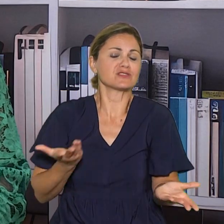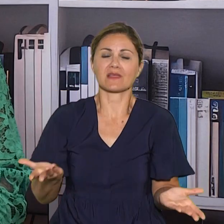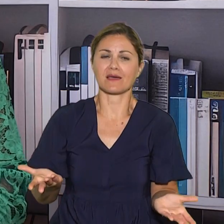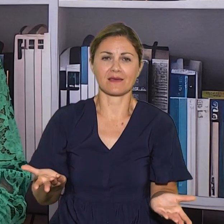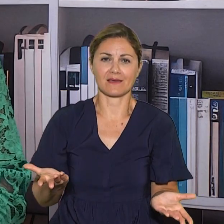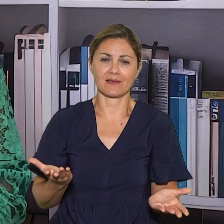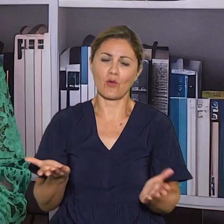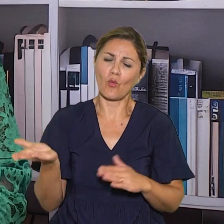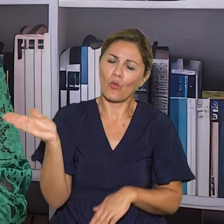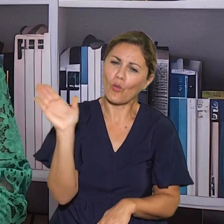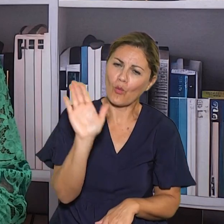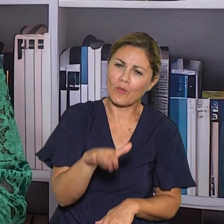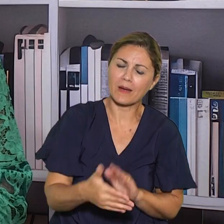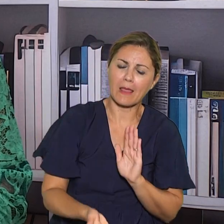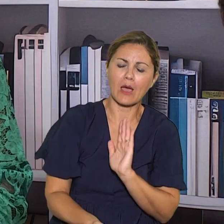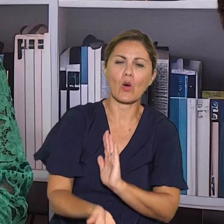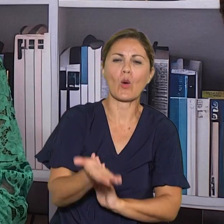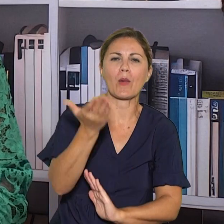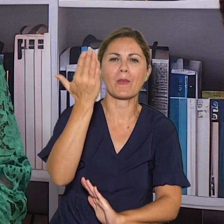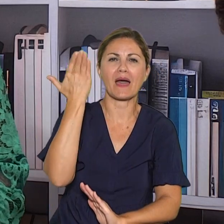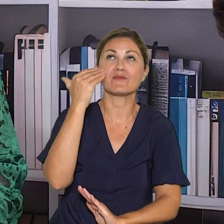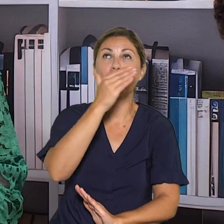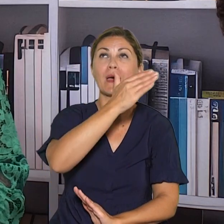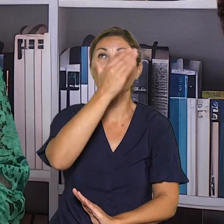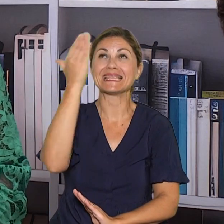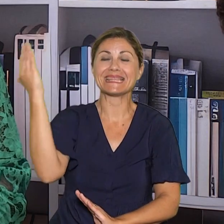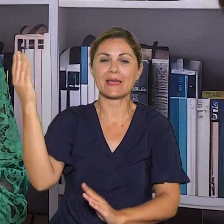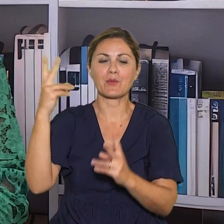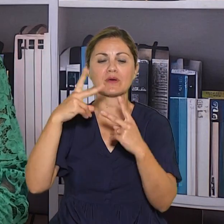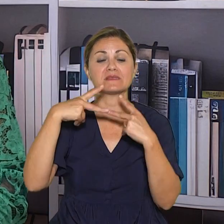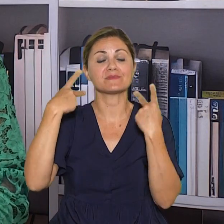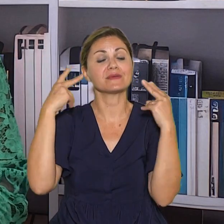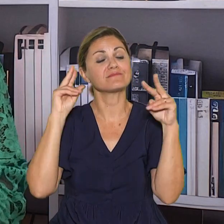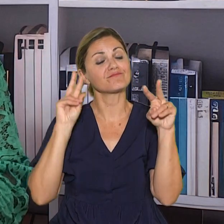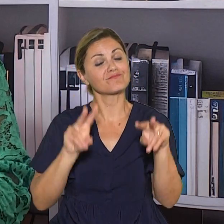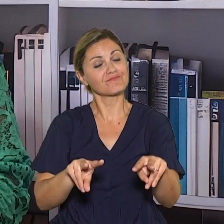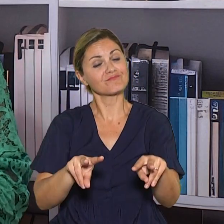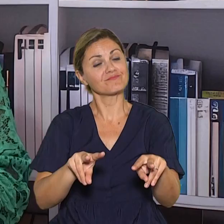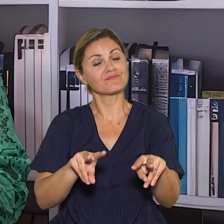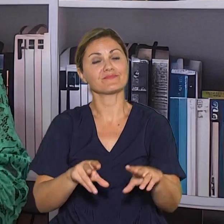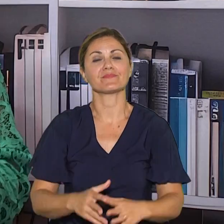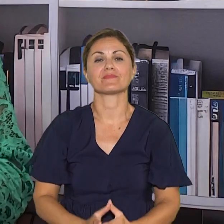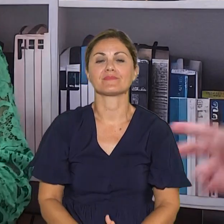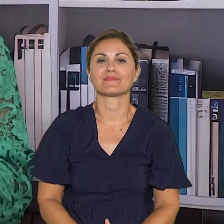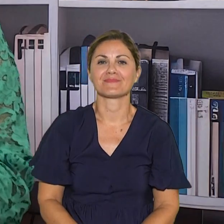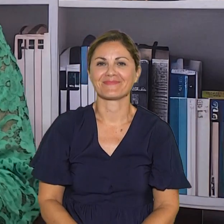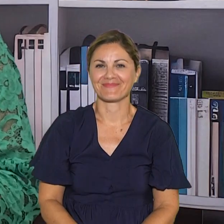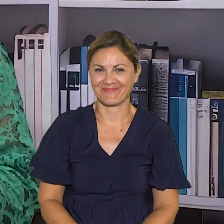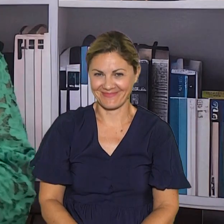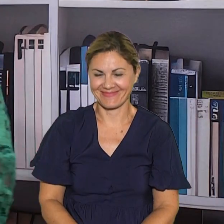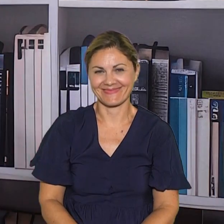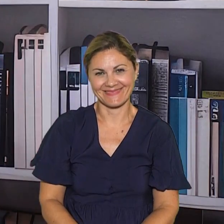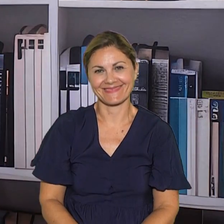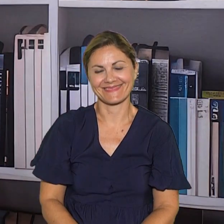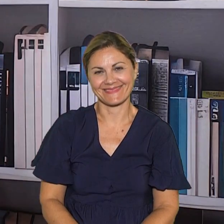sa ovega svita, sa se ona lipo sa nebes smije, jer bo su vlajine misto naselile. Eto, sa tom